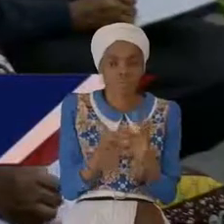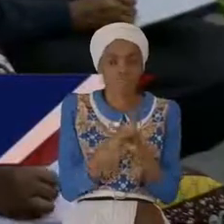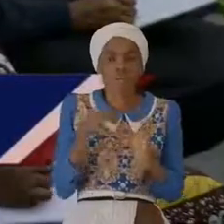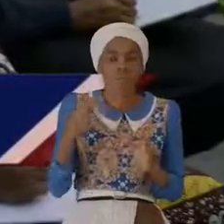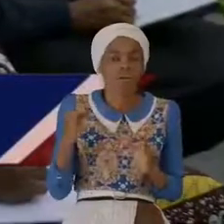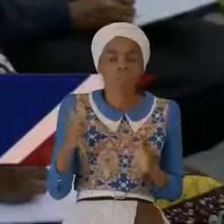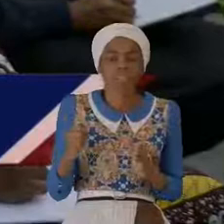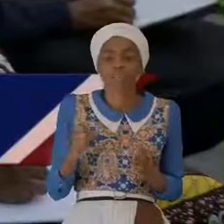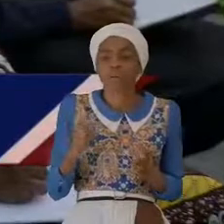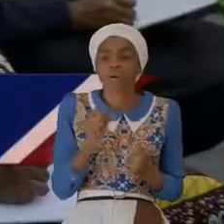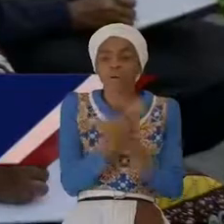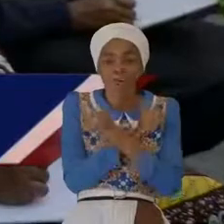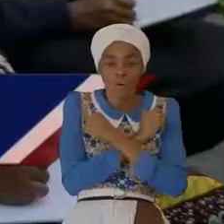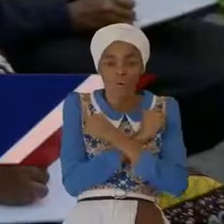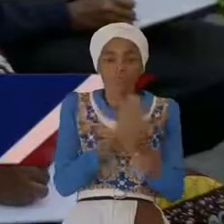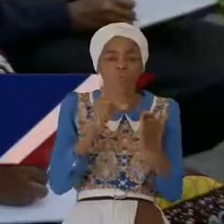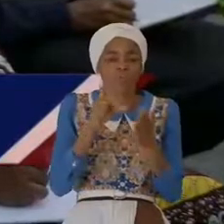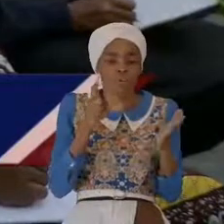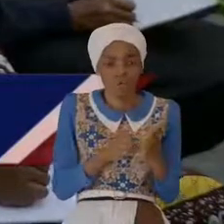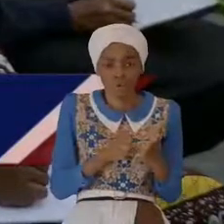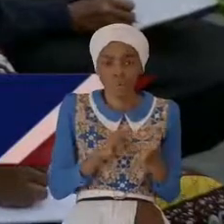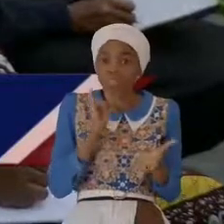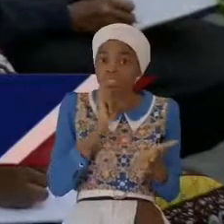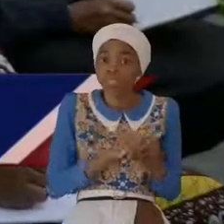L'accomplissement de la loi d'amour.